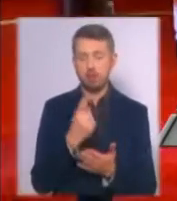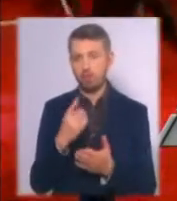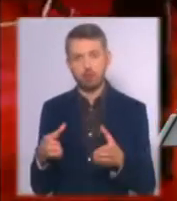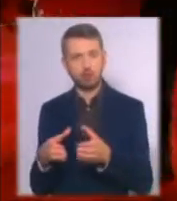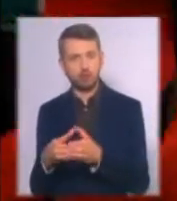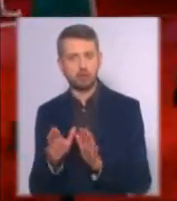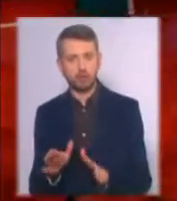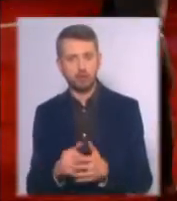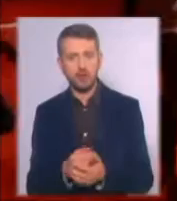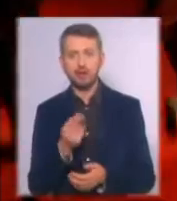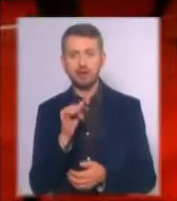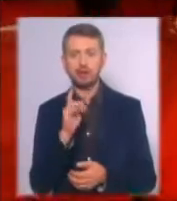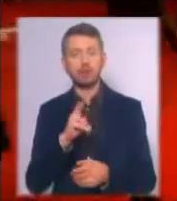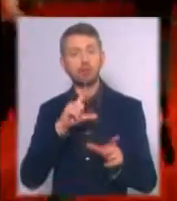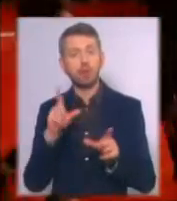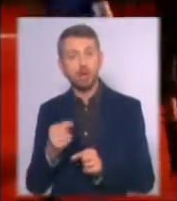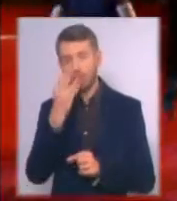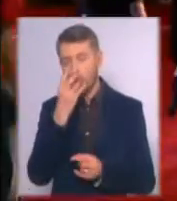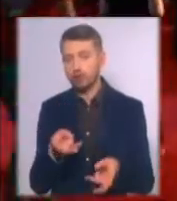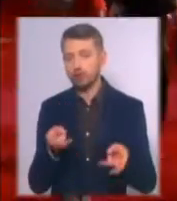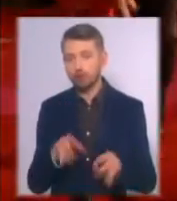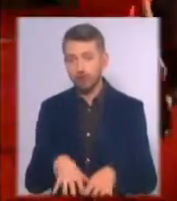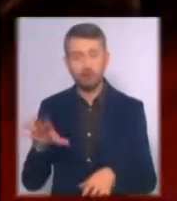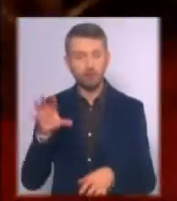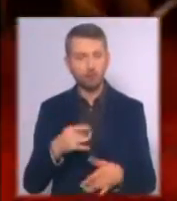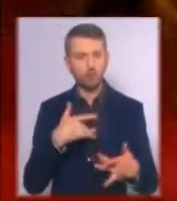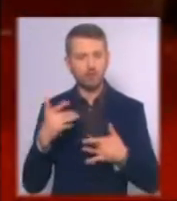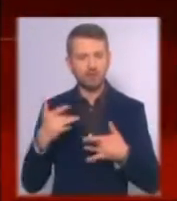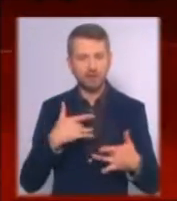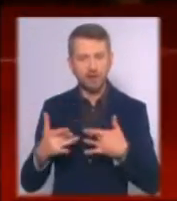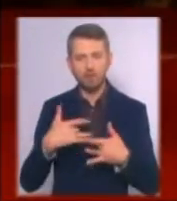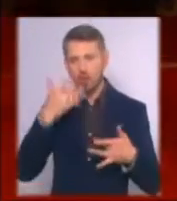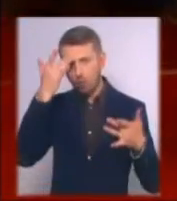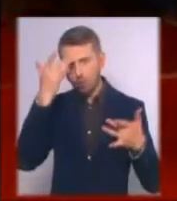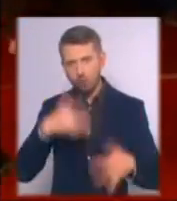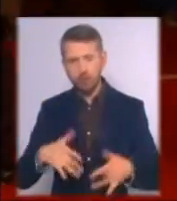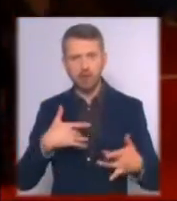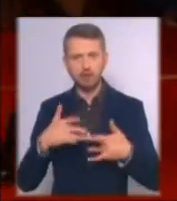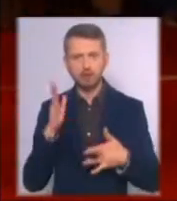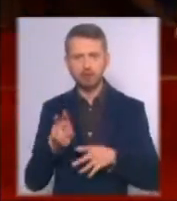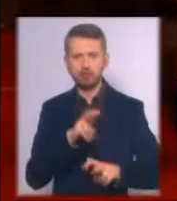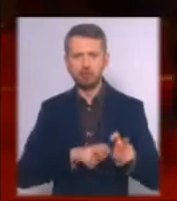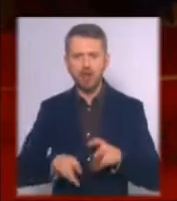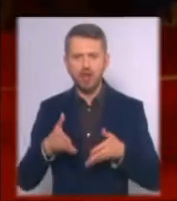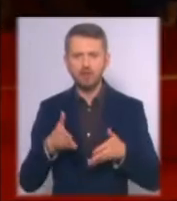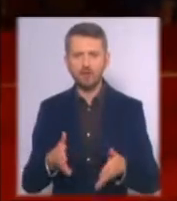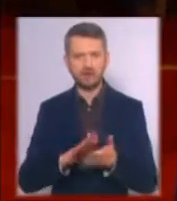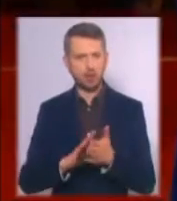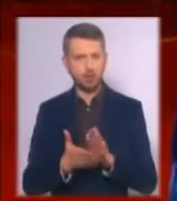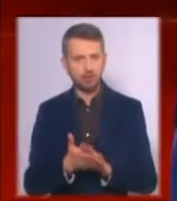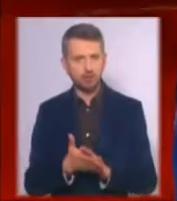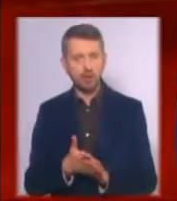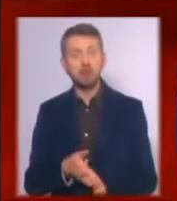клоунов. Цирк поїхав, а клоуни лишилися. І всю виставу розгублені артисти шукатимуть вихід зі становища. Та не